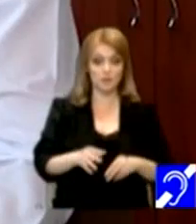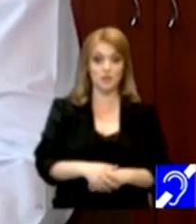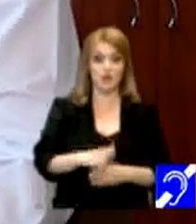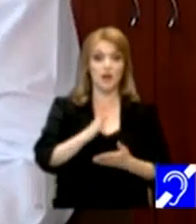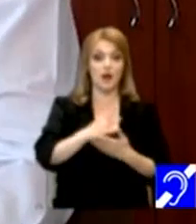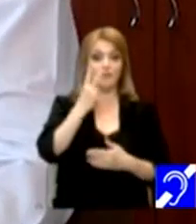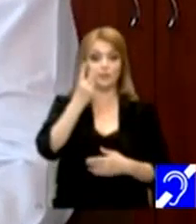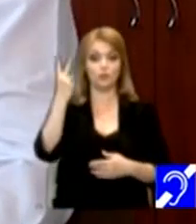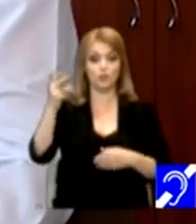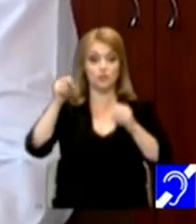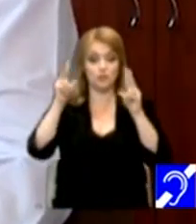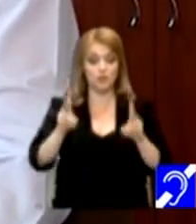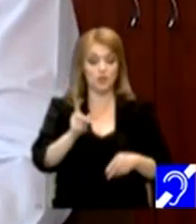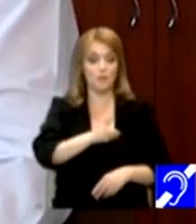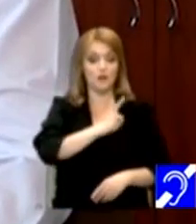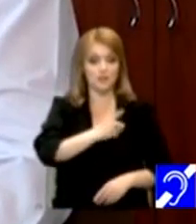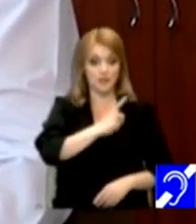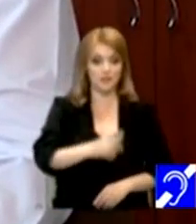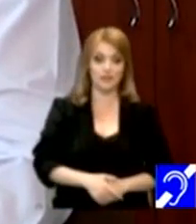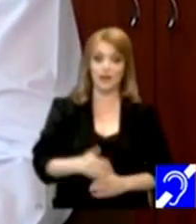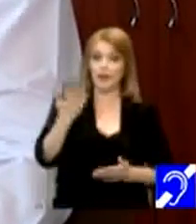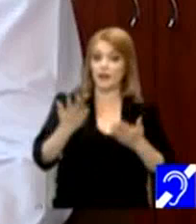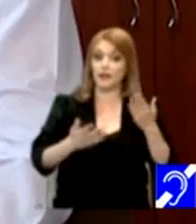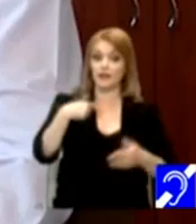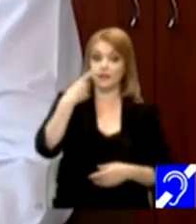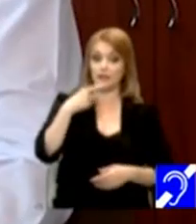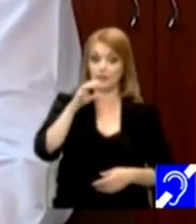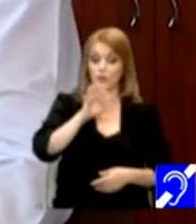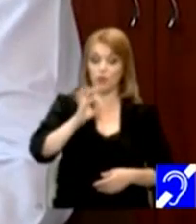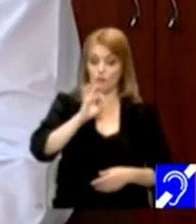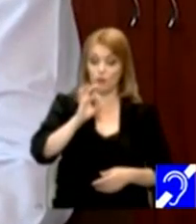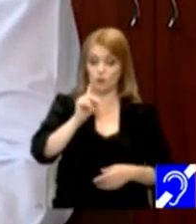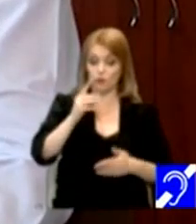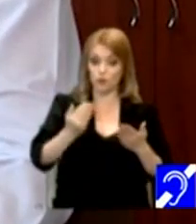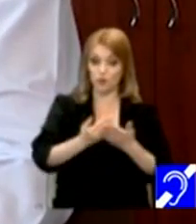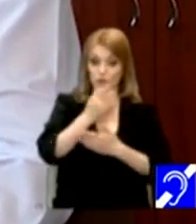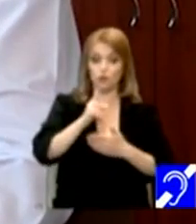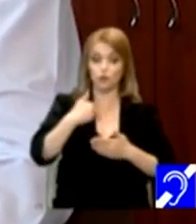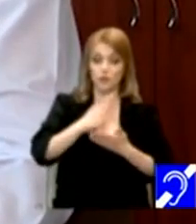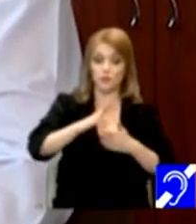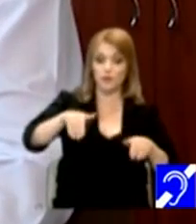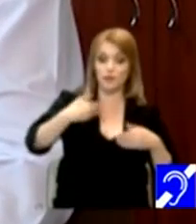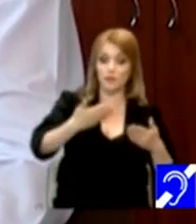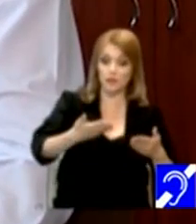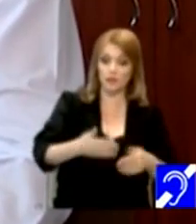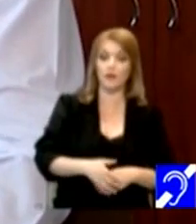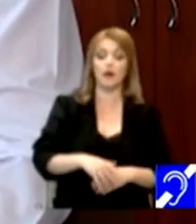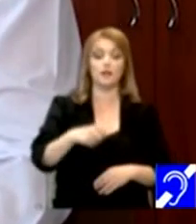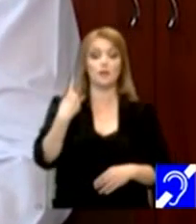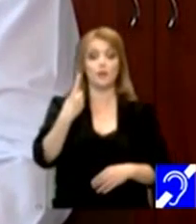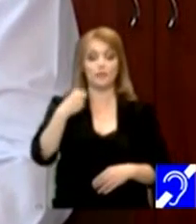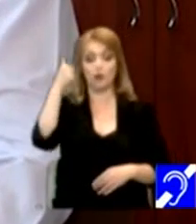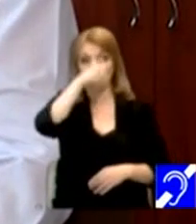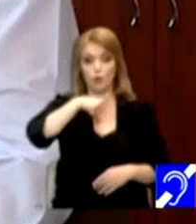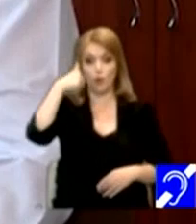la ciclu 2 masterat. Dacă vorbim de elementele noi ale ofertei noastre educaționale, la ciclu 1 licență